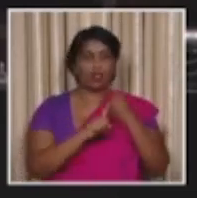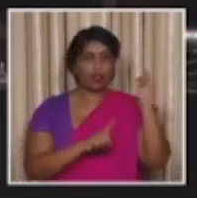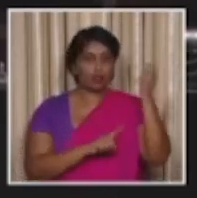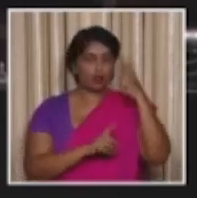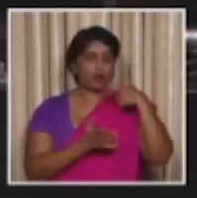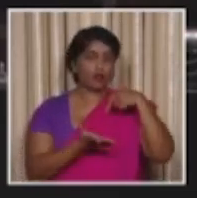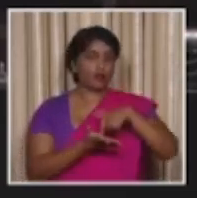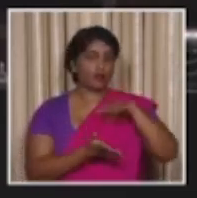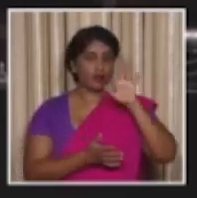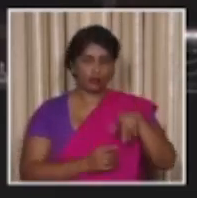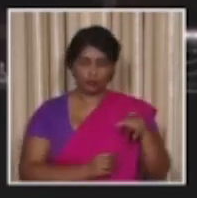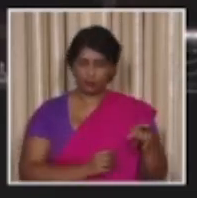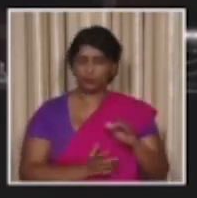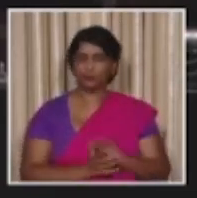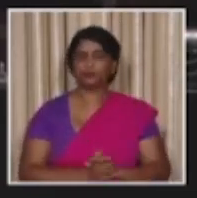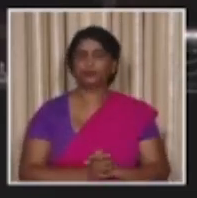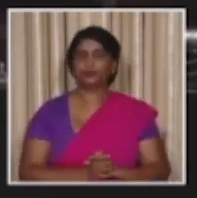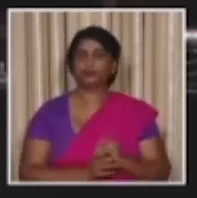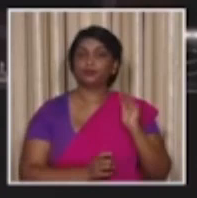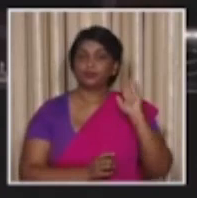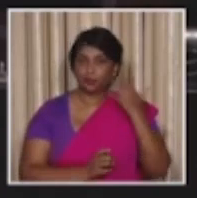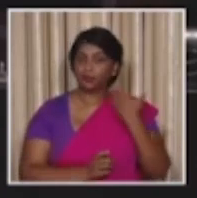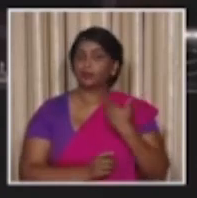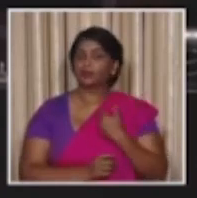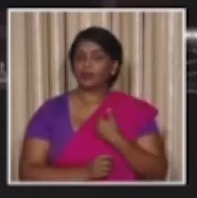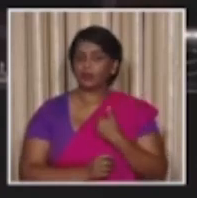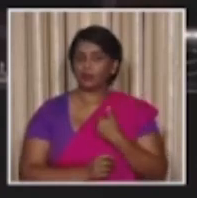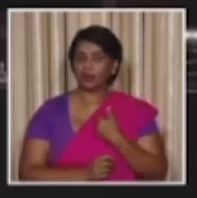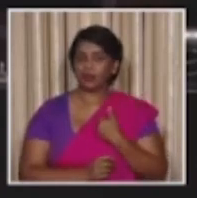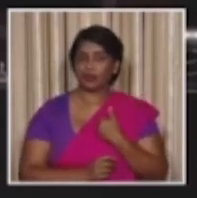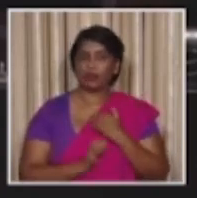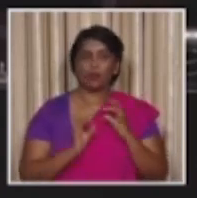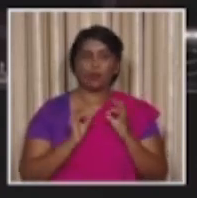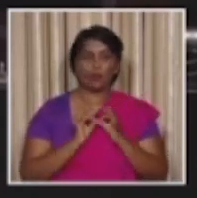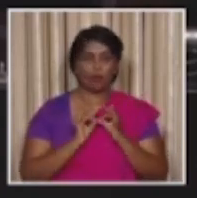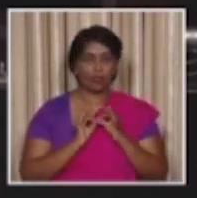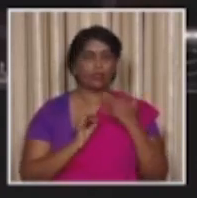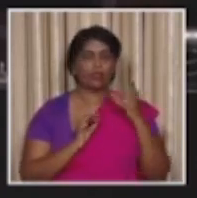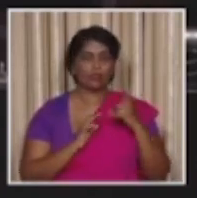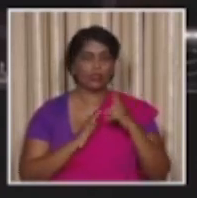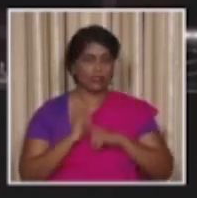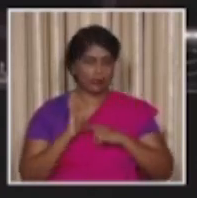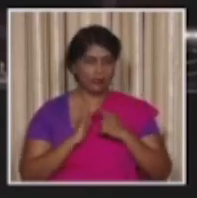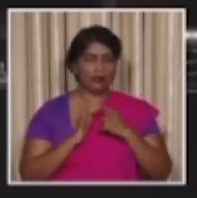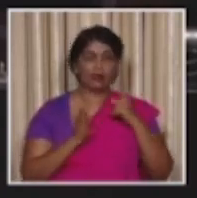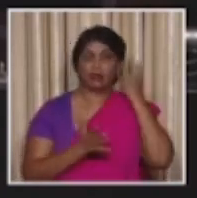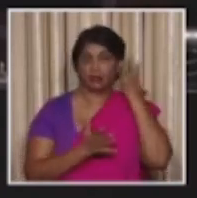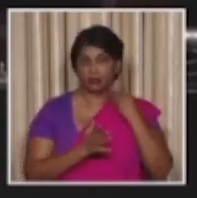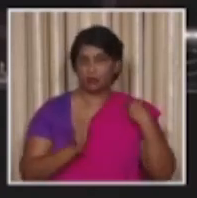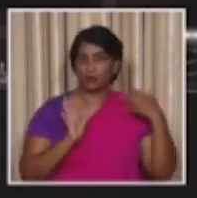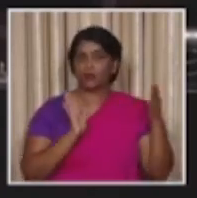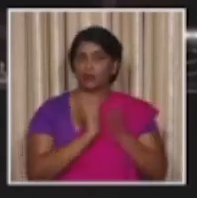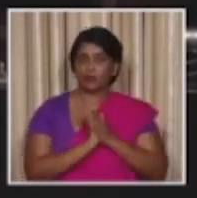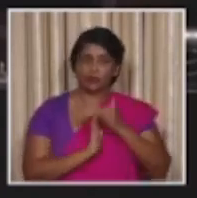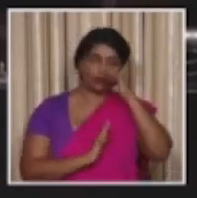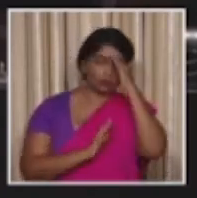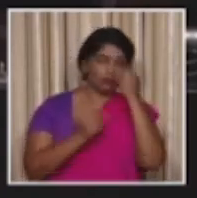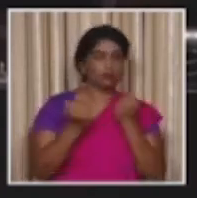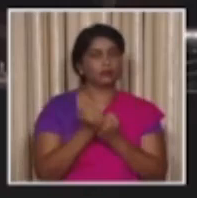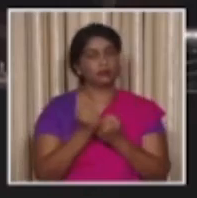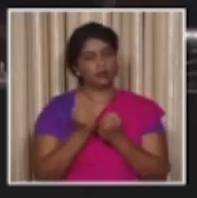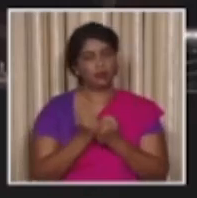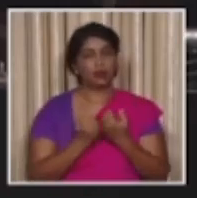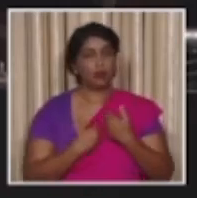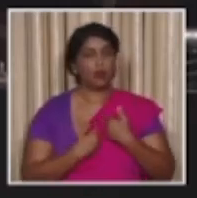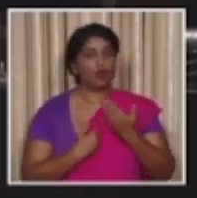සභාව තිබ්බා. විශේෂයෙන් අපි බුද්ධික ජයවිලාල් නගරාධිපතිතුමත් එක්ක අපි සියලුම දෙනා එකට නායකත්වයේ ලබා දීලා